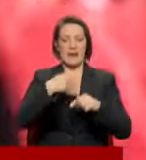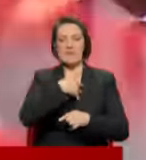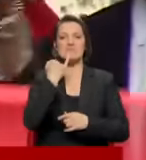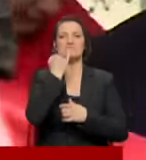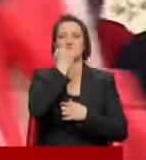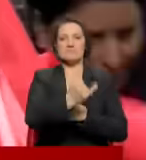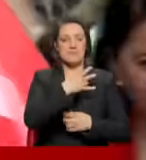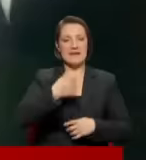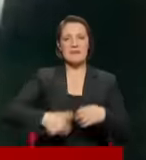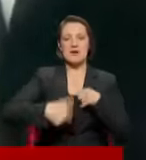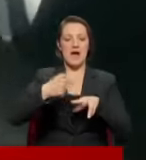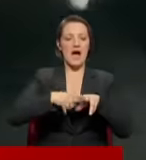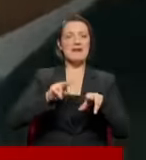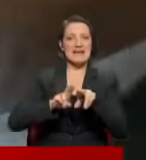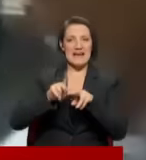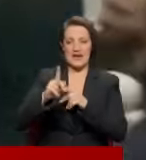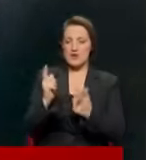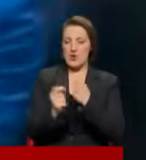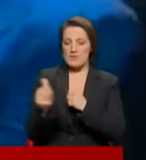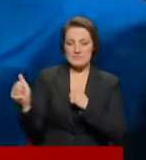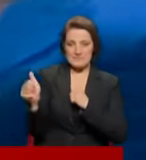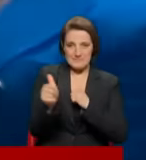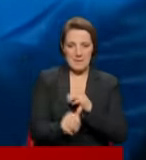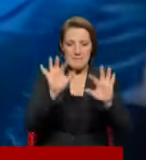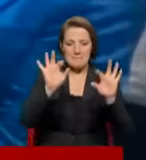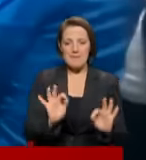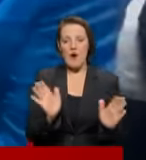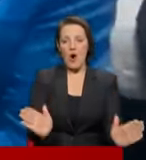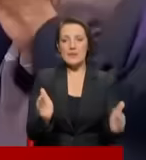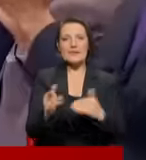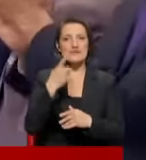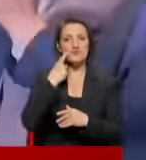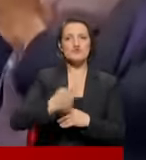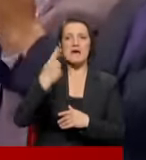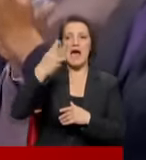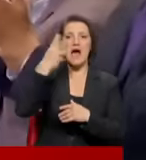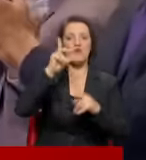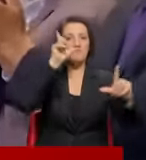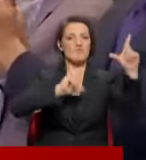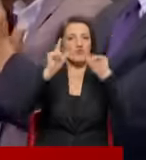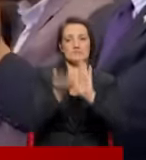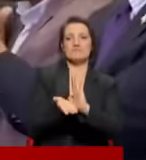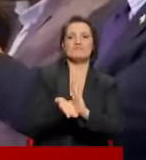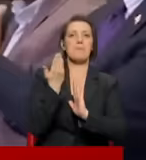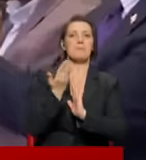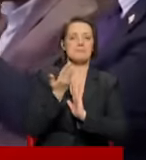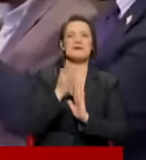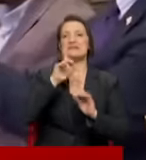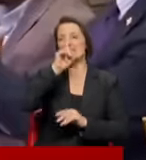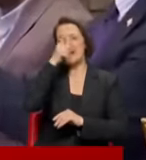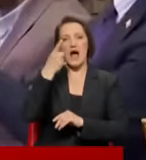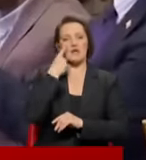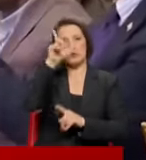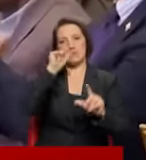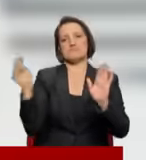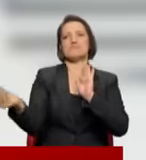İmamoğlu. Belediye Başkanı Ahmet Kaya göreve gelir gelmez makam odasındaki Cumhurbaşkanı Erdoğan fotoğrafını kaldırmıştı. Sadece